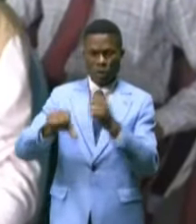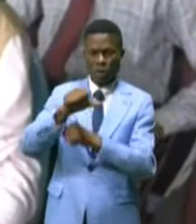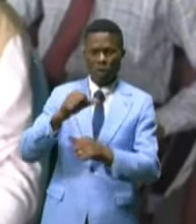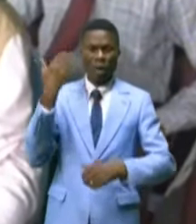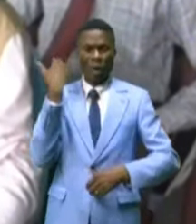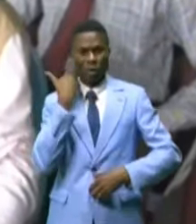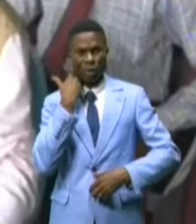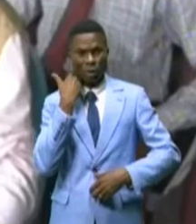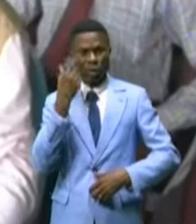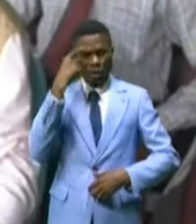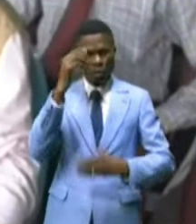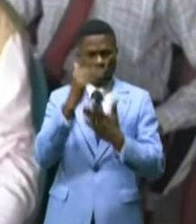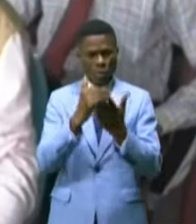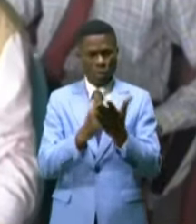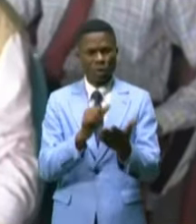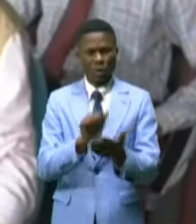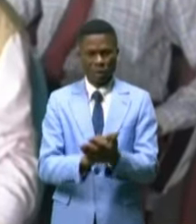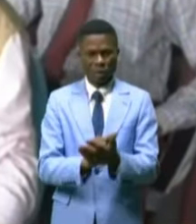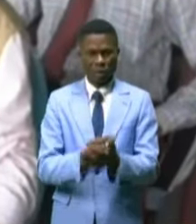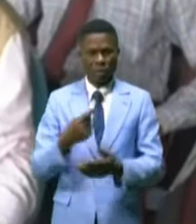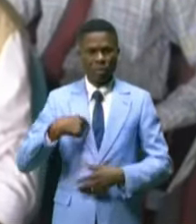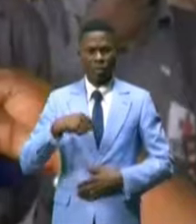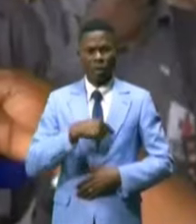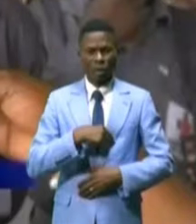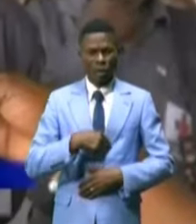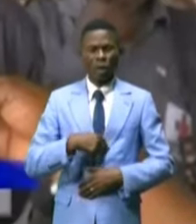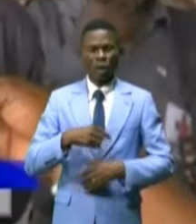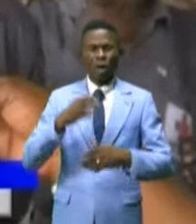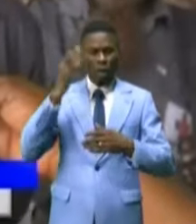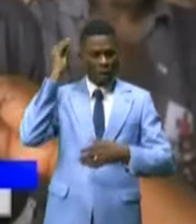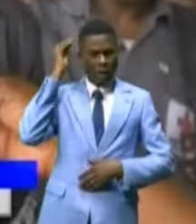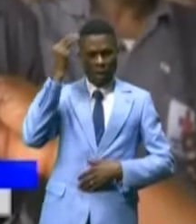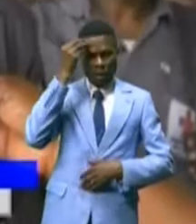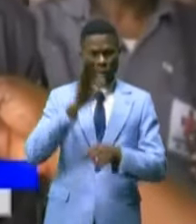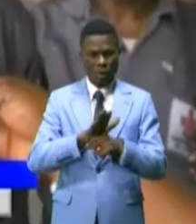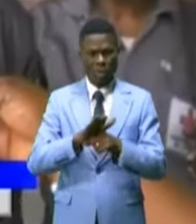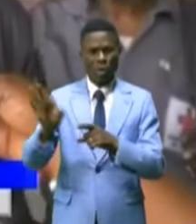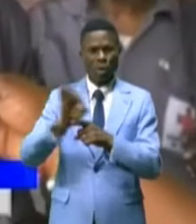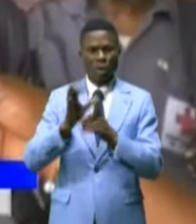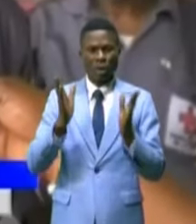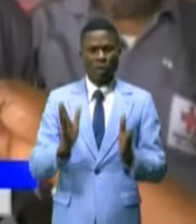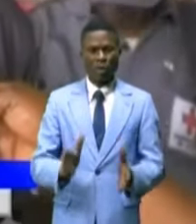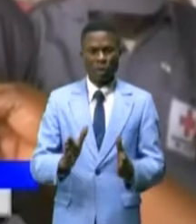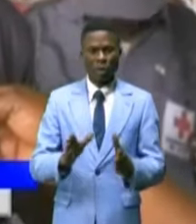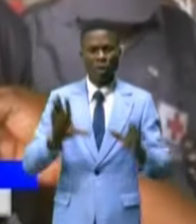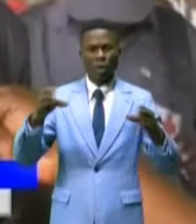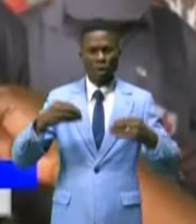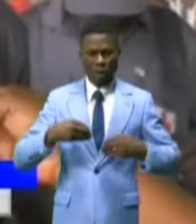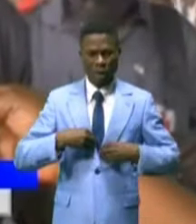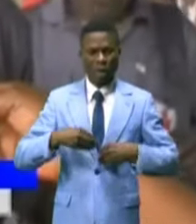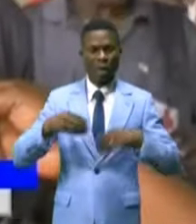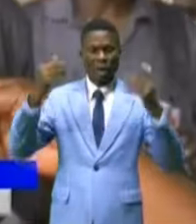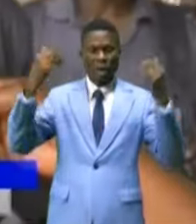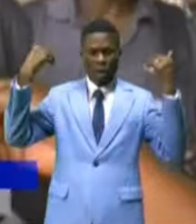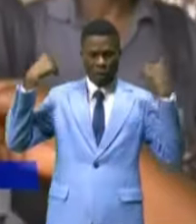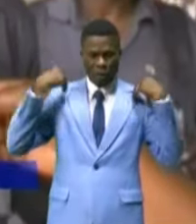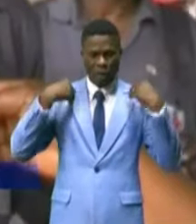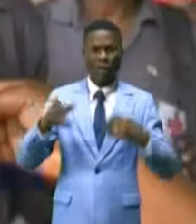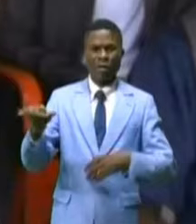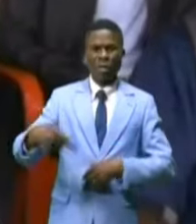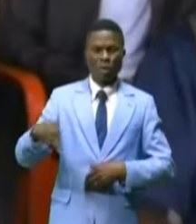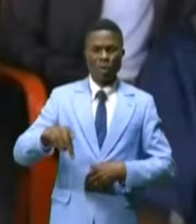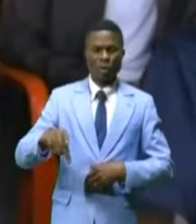maladies, pour ne citer que cela. Nous sommes très reconnaissants de nos formateurs et du président provincial de ville-province de Kinshasa, la